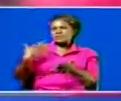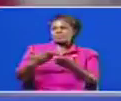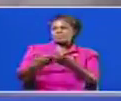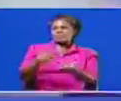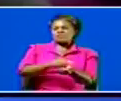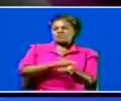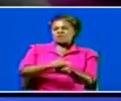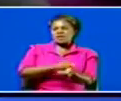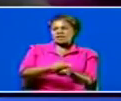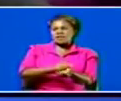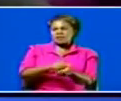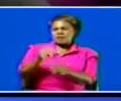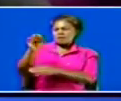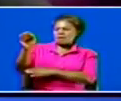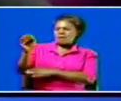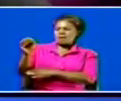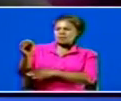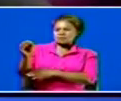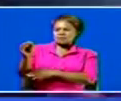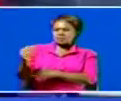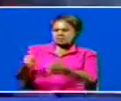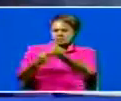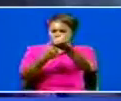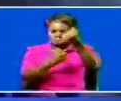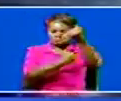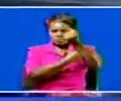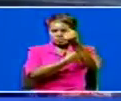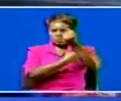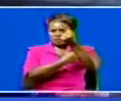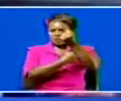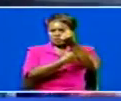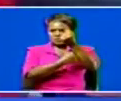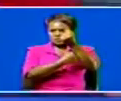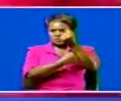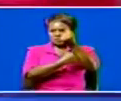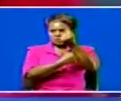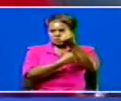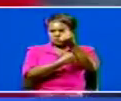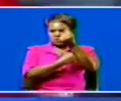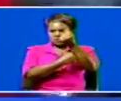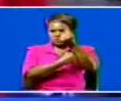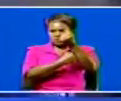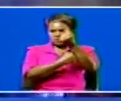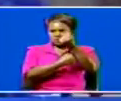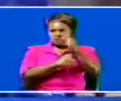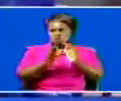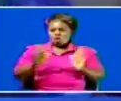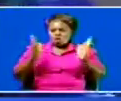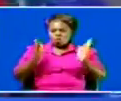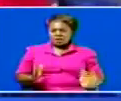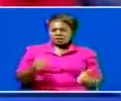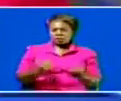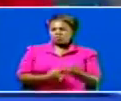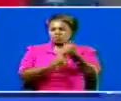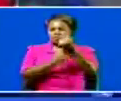pekee. Tumeomba na tuna wafadhili, tunajitegemea, si tujitegemea kivyetu. Hakuna mwenye anatutegemea,